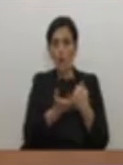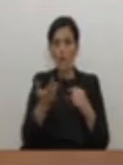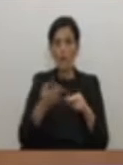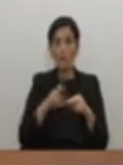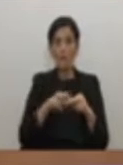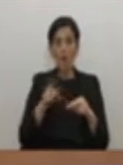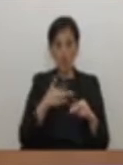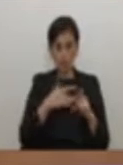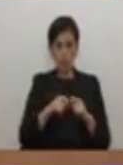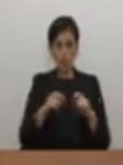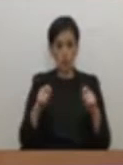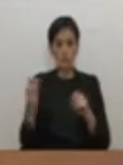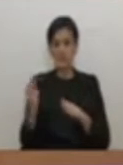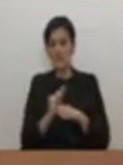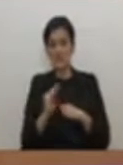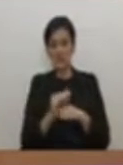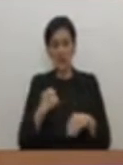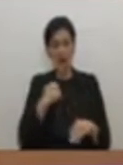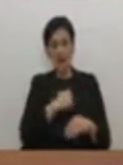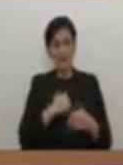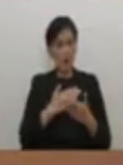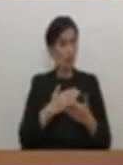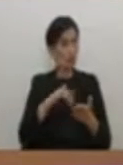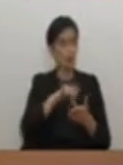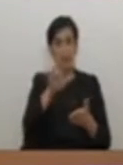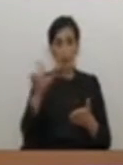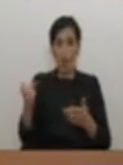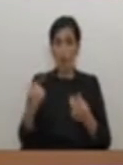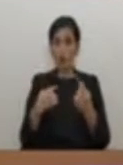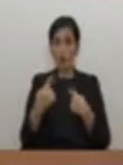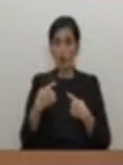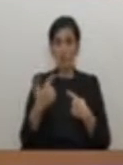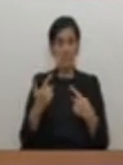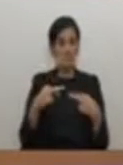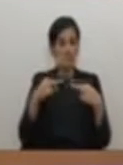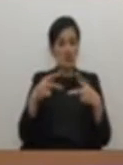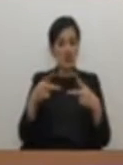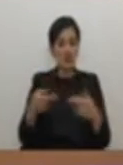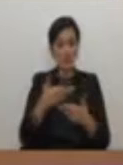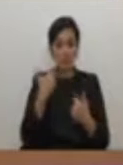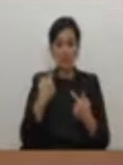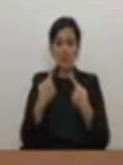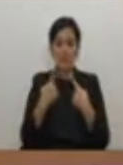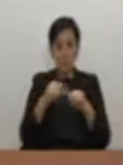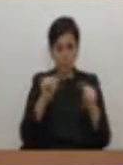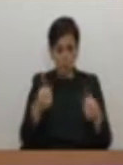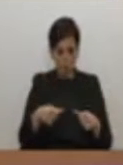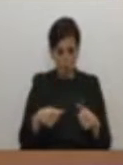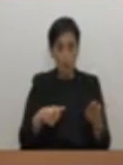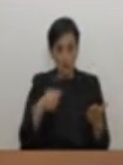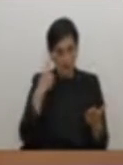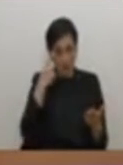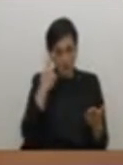ის გურცფერი საყვედურები, რაც მოსახლეობიდან მოდის. Art stili შეუცვალე მათი საუბრის და art ფორმა იქნებ